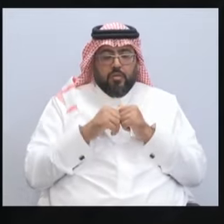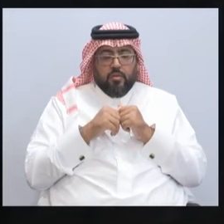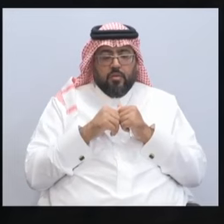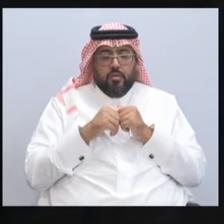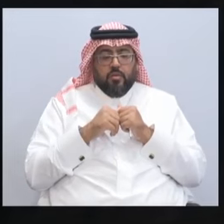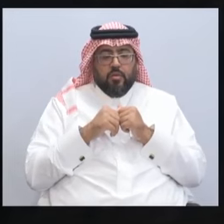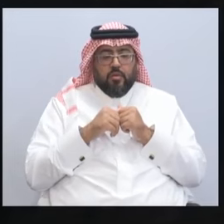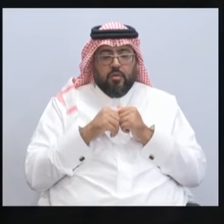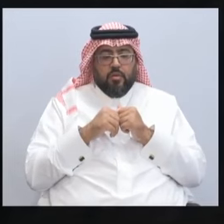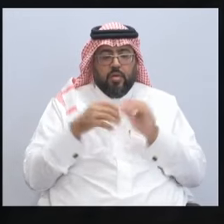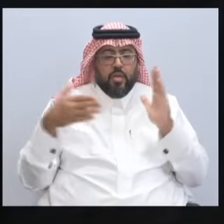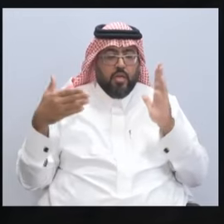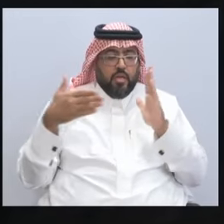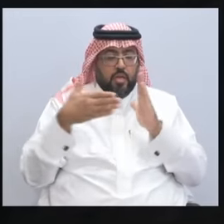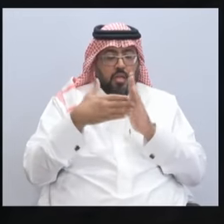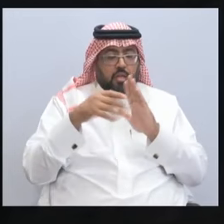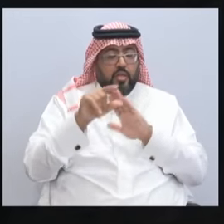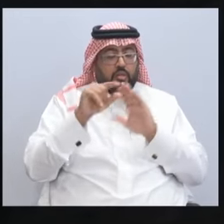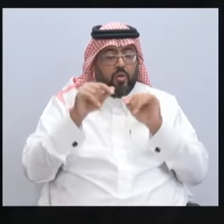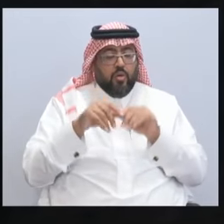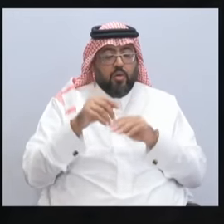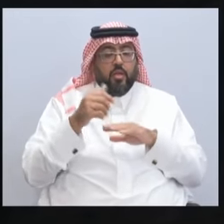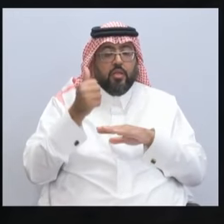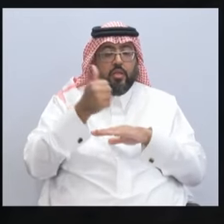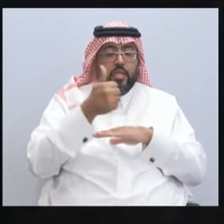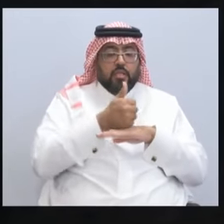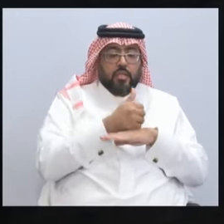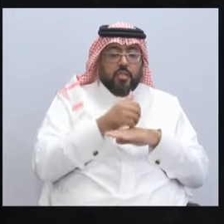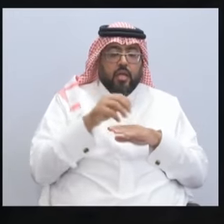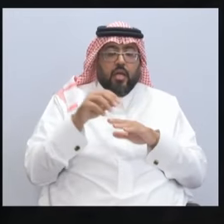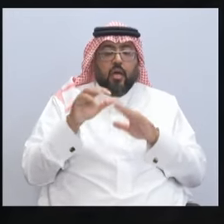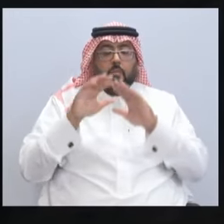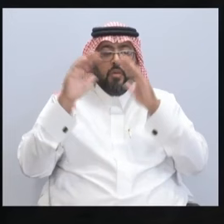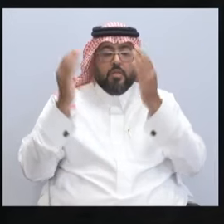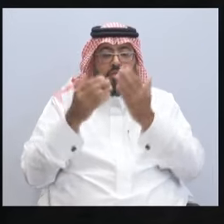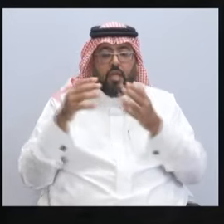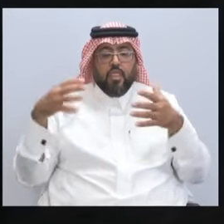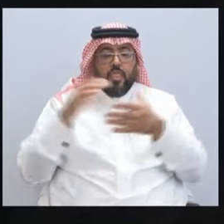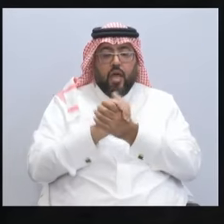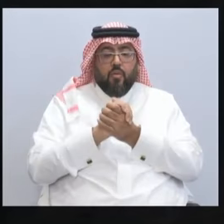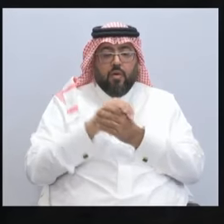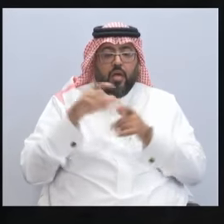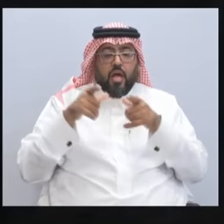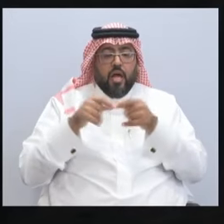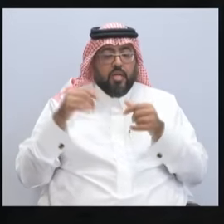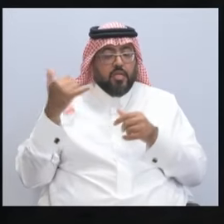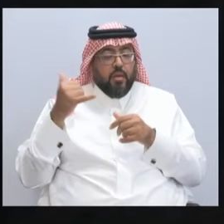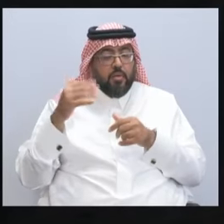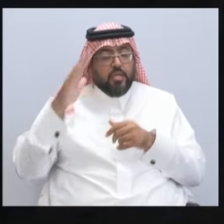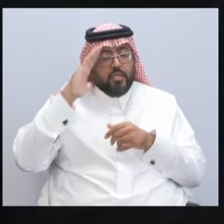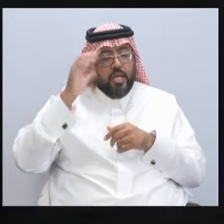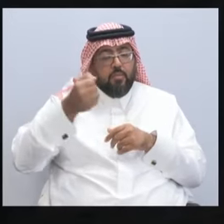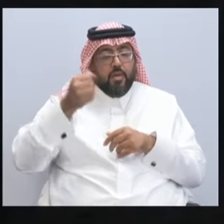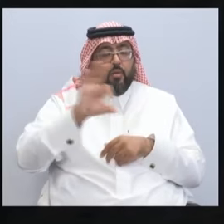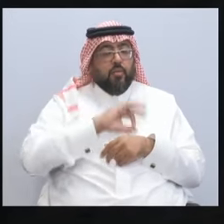العربي كذا انهينا درسنا اليوم تاسيس مجلس التعاون لدول الخليج العربي شاكرين لكم حسن استماعكم وانصات والسلام